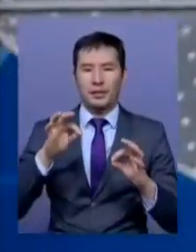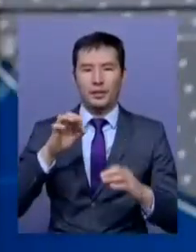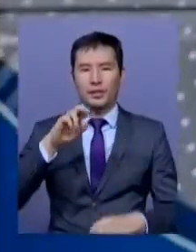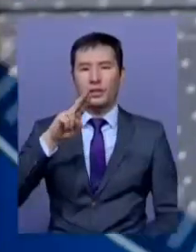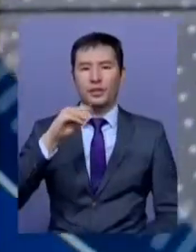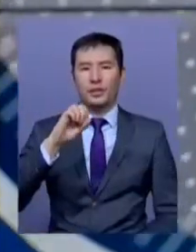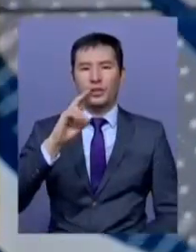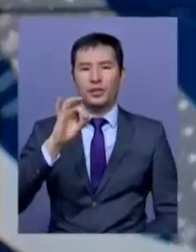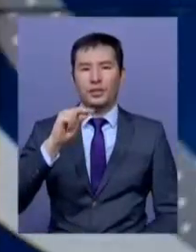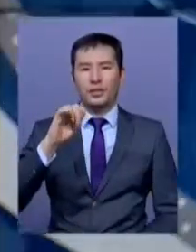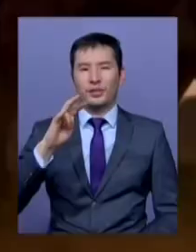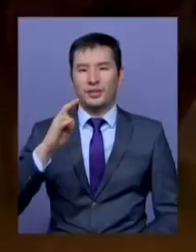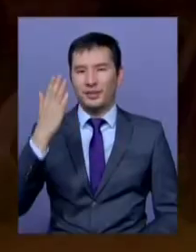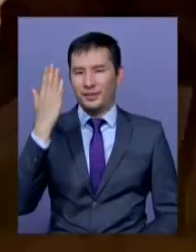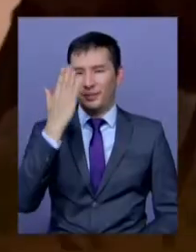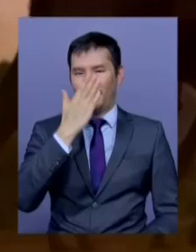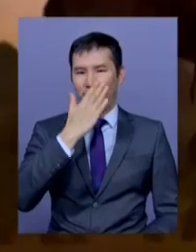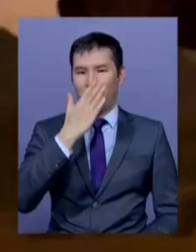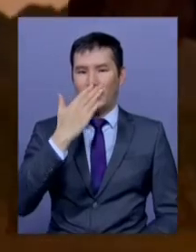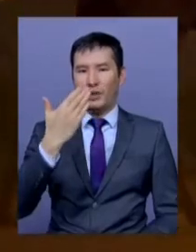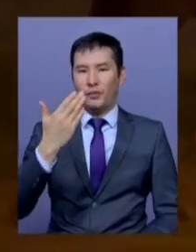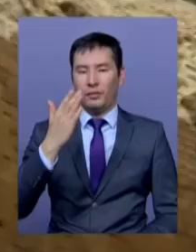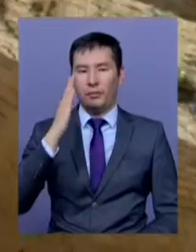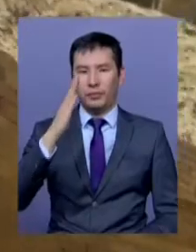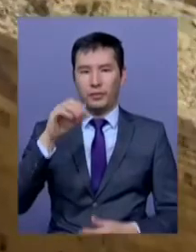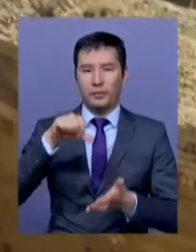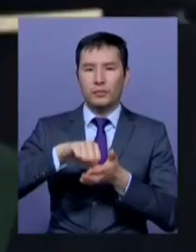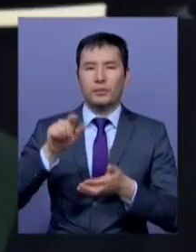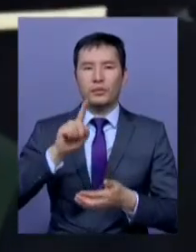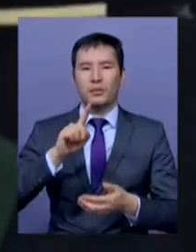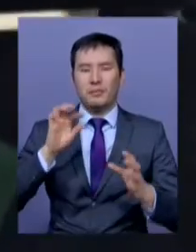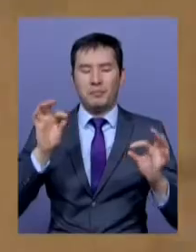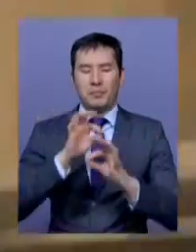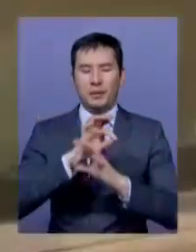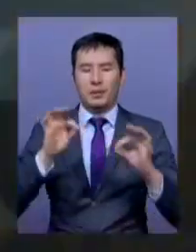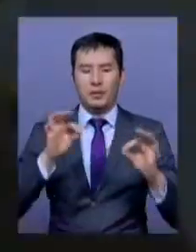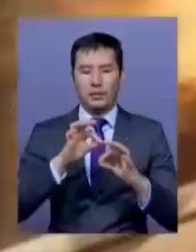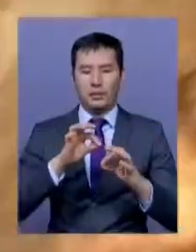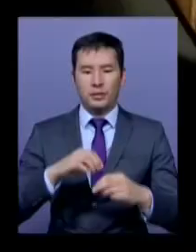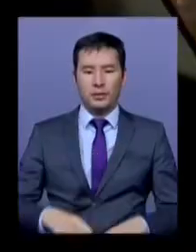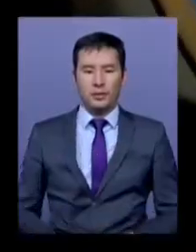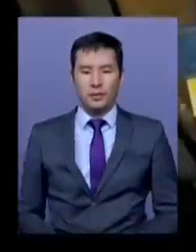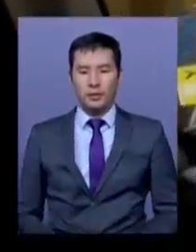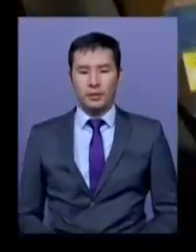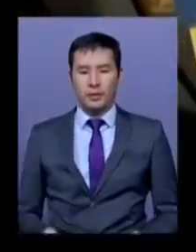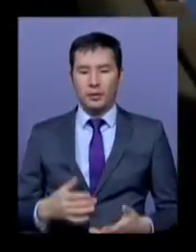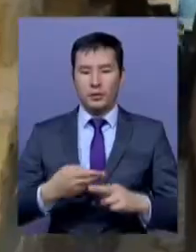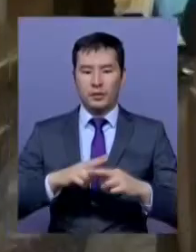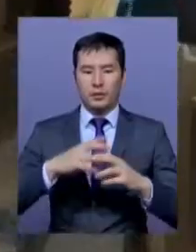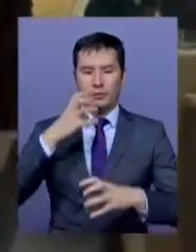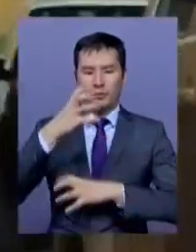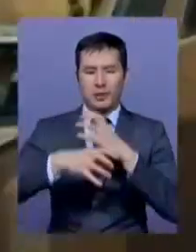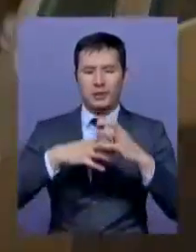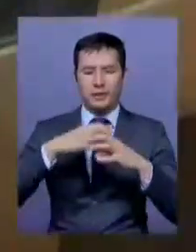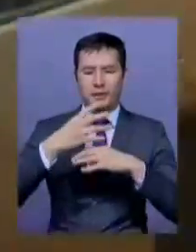орындады. «Авангард» деп аталатын жаңа кинотуынды 30-шы қыркүйекте қалың көрерменге жол тартады. Бұл туралы бүкіл әлемге әйгілі